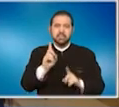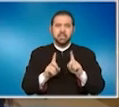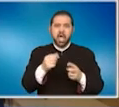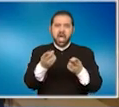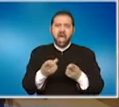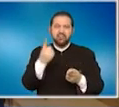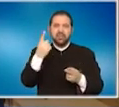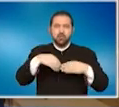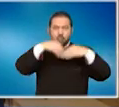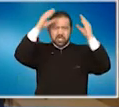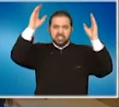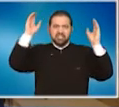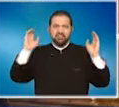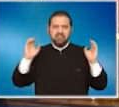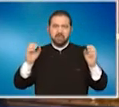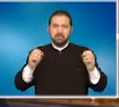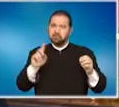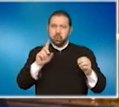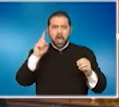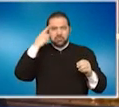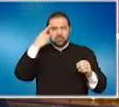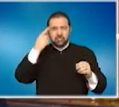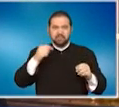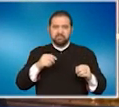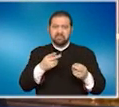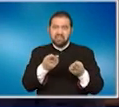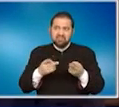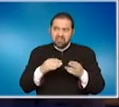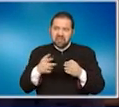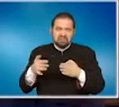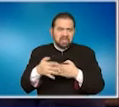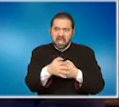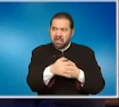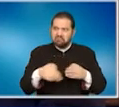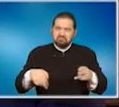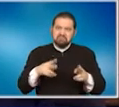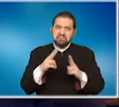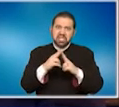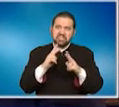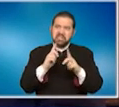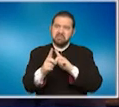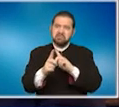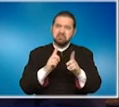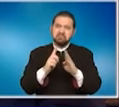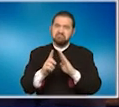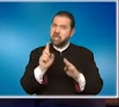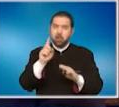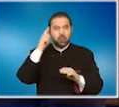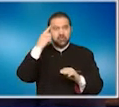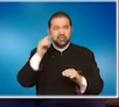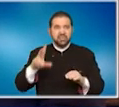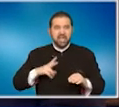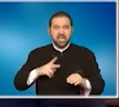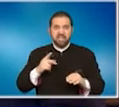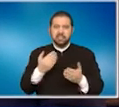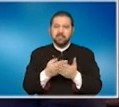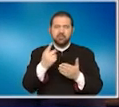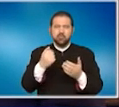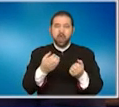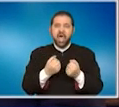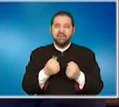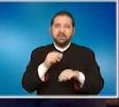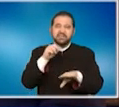ajutat Dumnezeu într-un moment în care n-avea cine să mă ajute altcineva. Am văzut minunea lui Dumnezeu. Și într-un context ea a